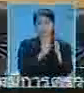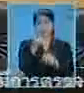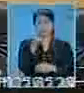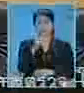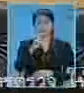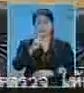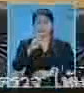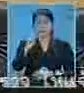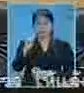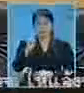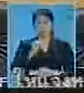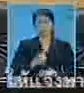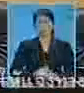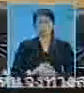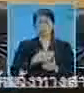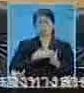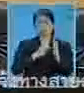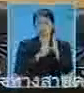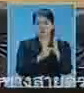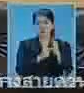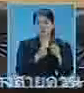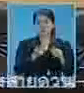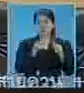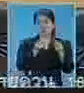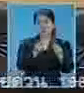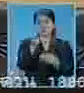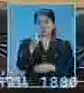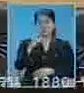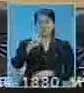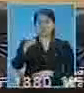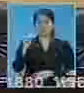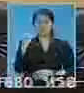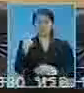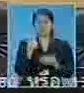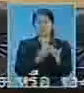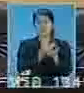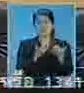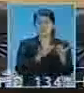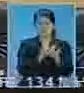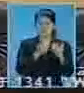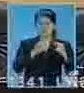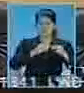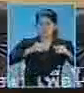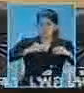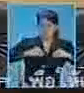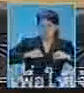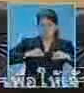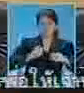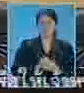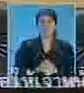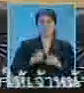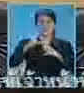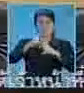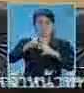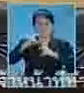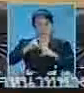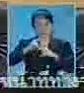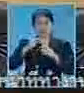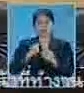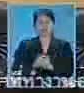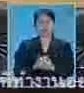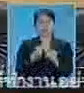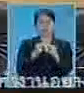มนตรีว่าคณะรัฐมนตรีควรที่จะพิจารณาเห็นชอบการออกสลากการกุศลชุดใด